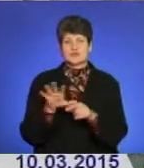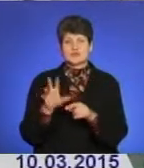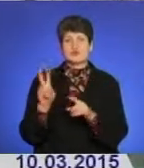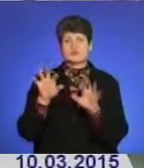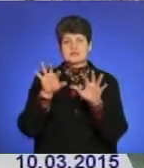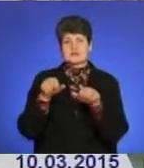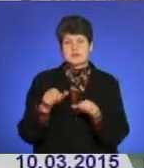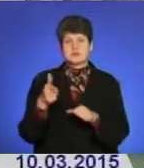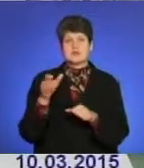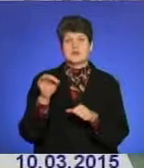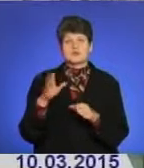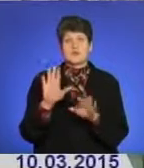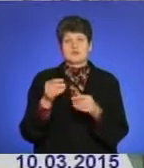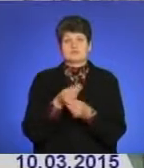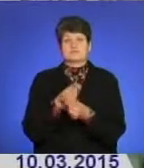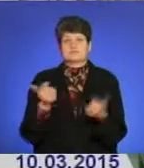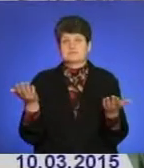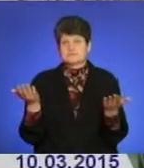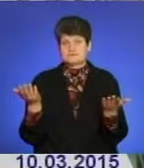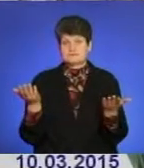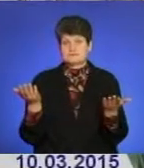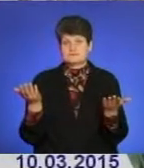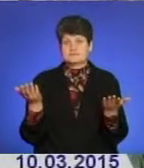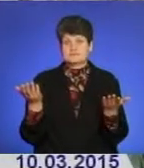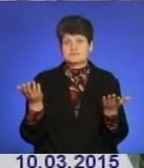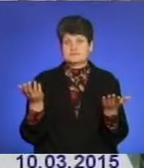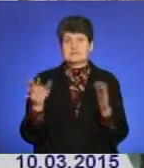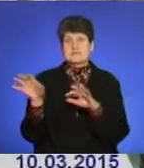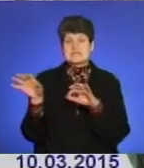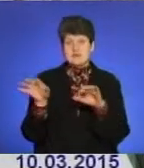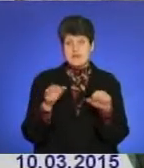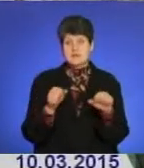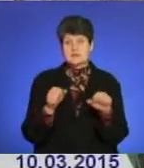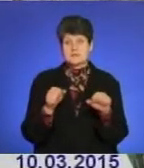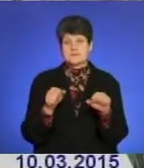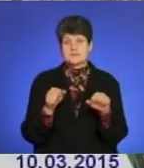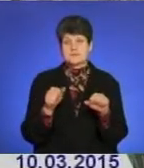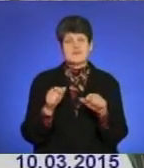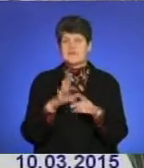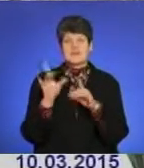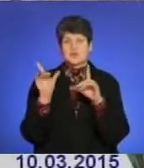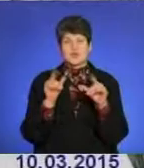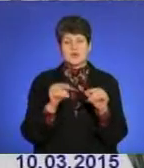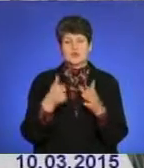на госпіталь, і потім він пропав. З госпіталю? Забрали на госпіталь, і він не доїхав до